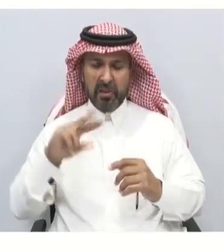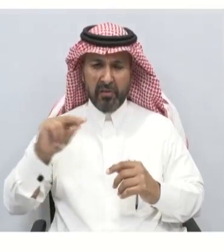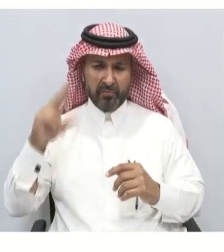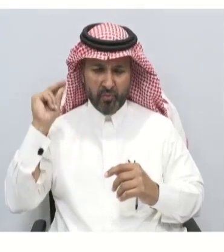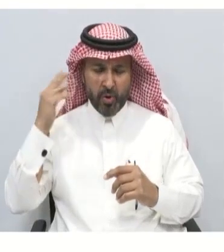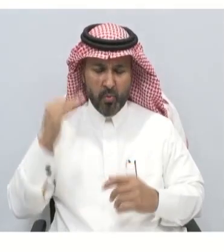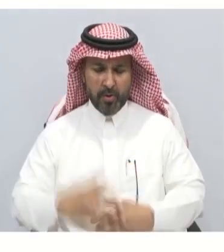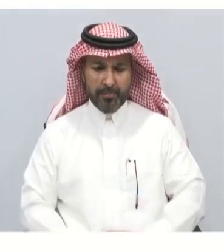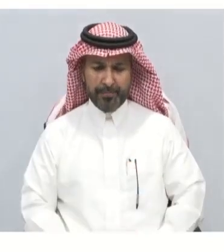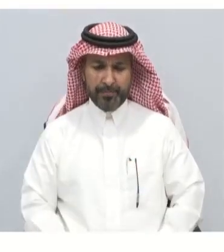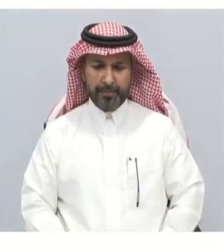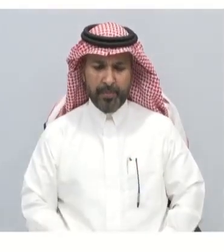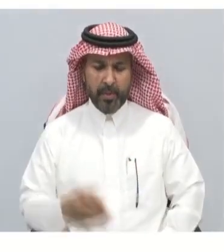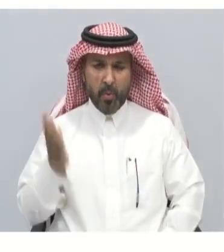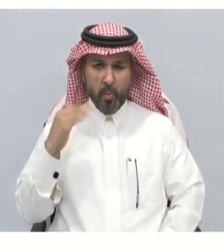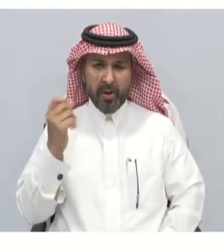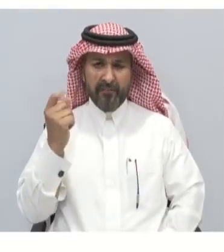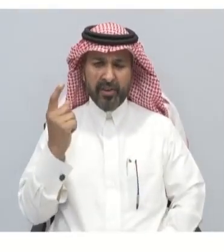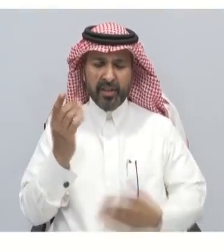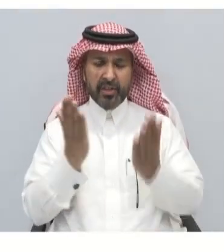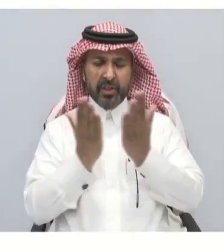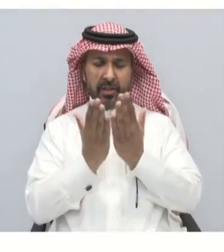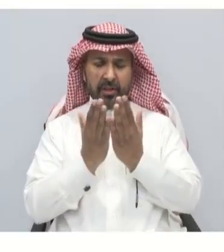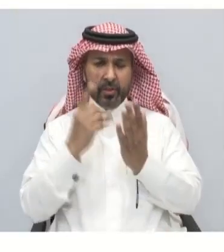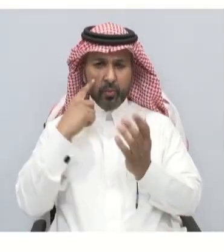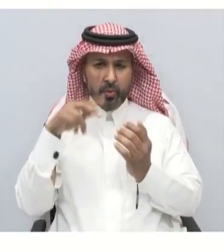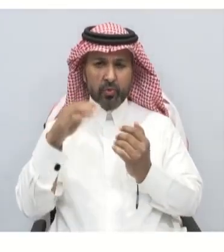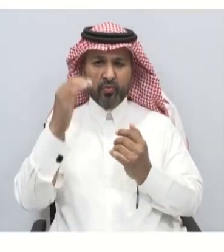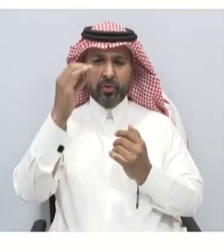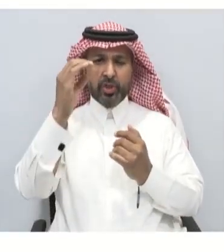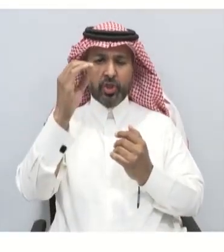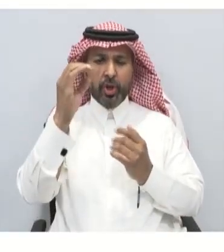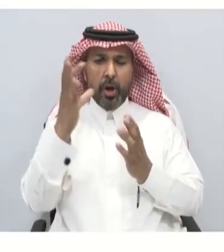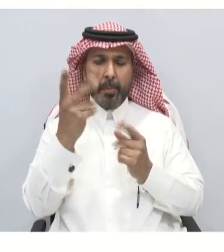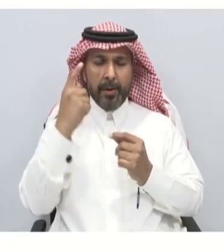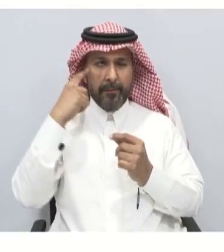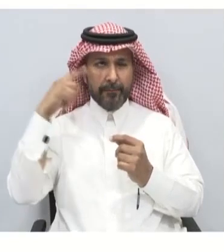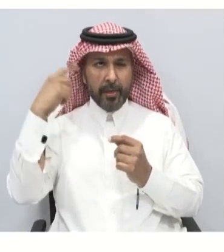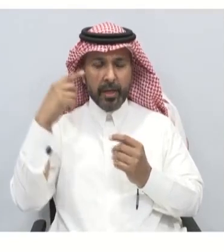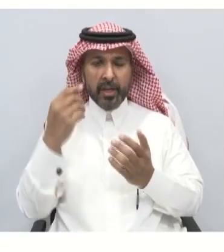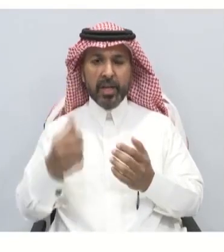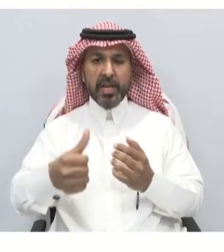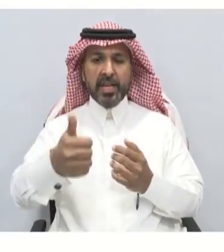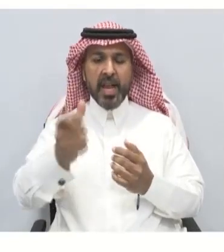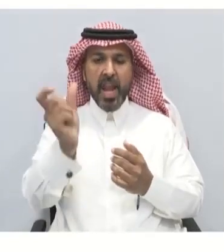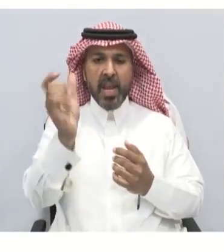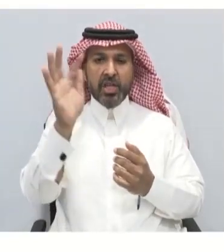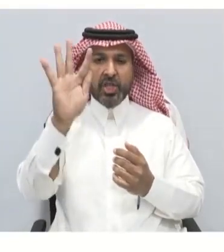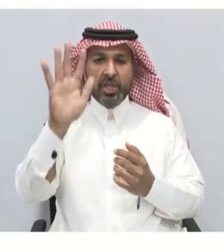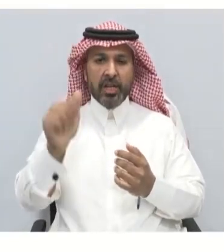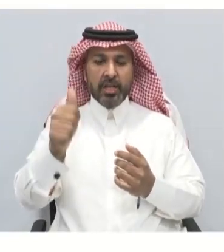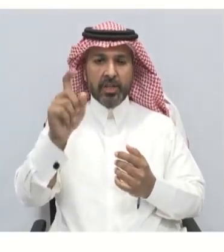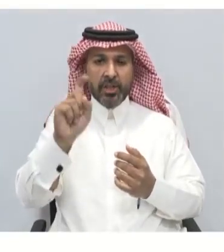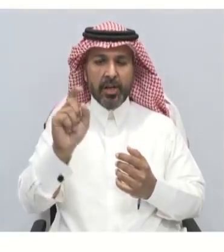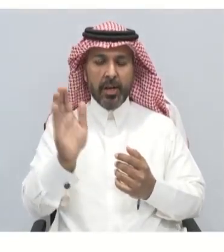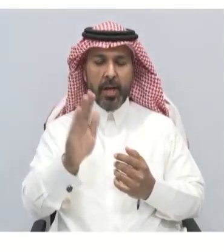الثاني كانت فكره الدرس نحل المسائل باستعمال استراتيجيه نموذج وهذا رابط الدرس